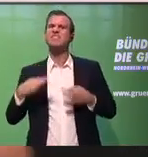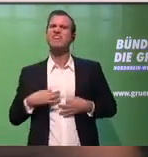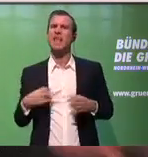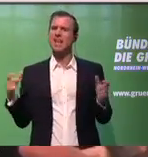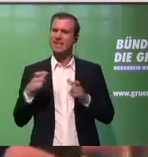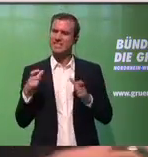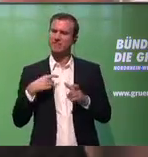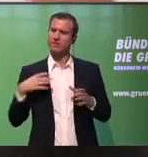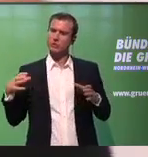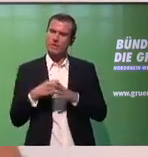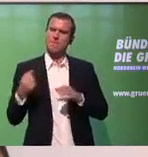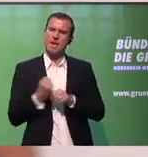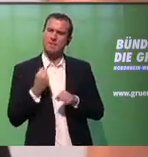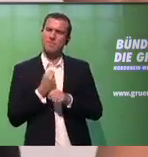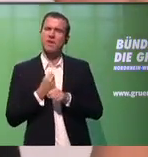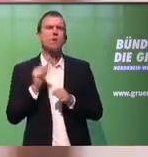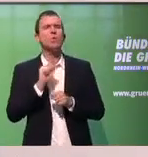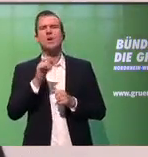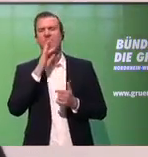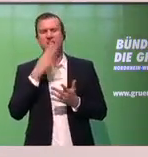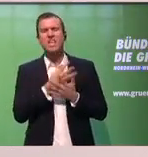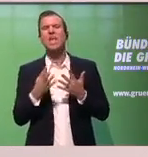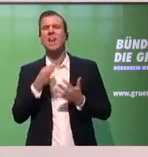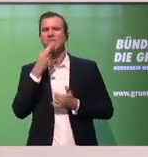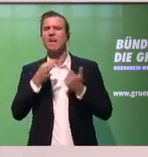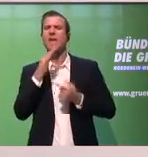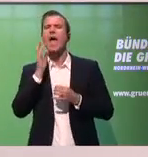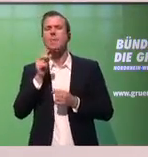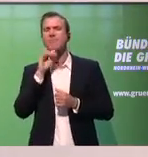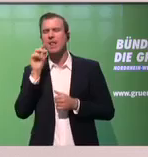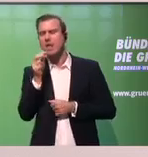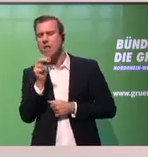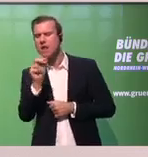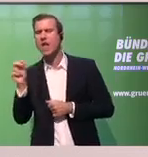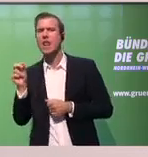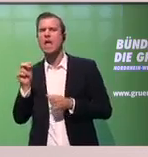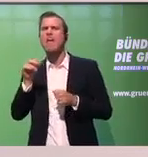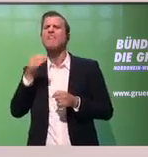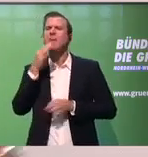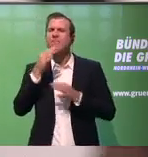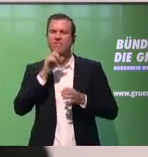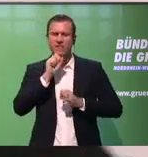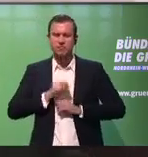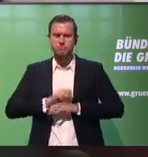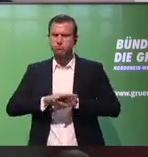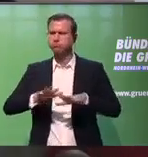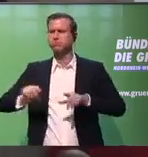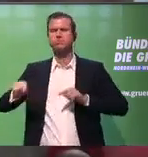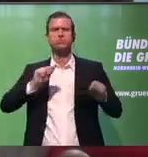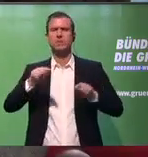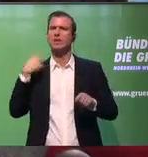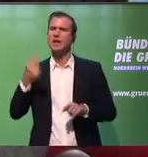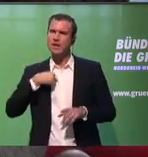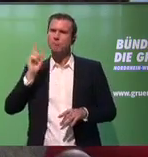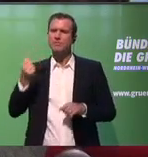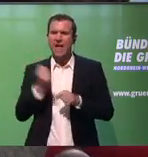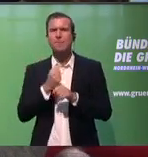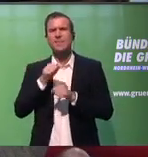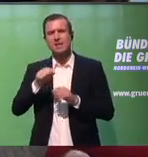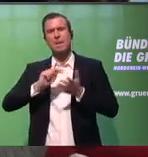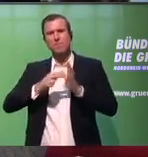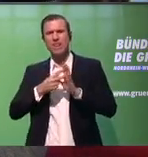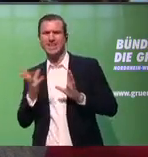Zivilgesellschaft arbeiten. Das sind viele, aber es ist eben sehr kleinteilig. Sie sind weitflächig verteilt und wir müssen daran arbeiten, sie in die